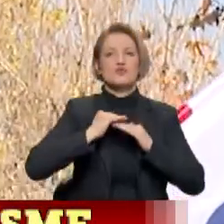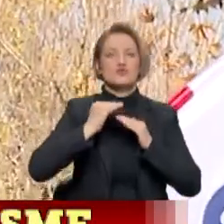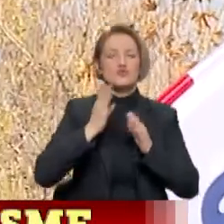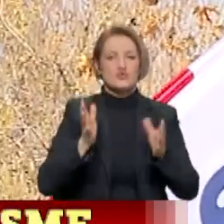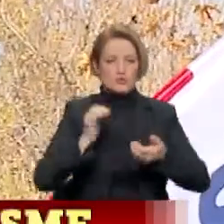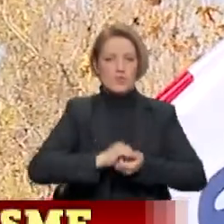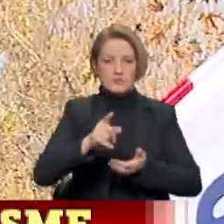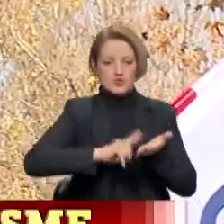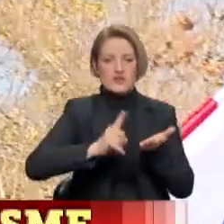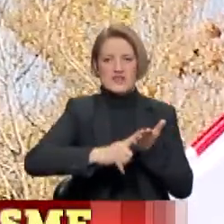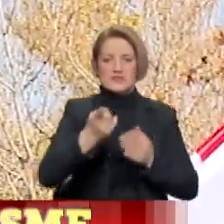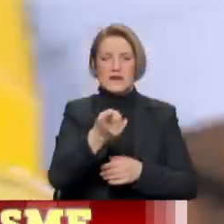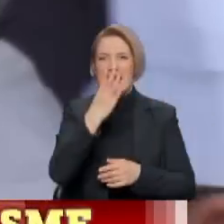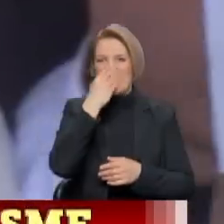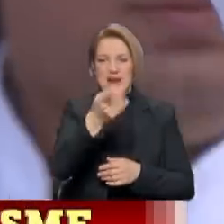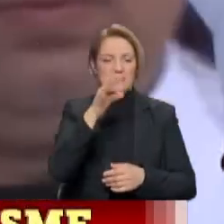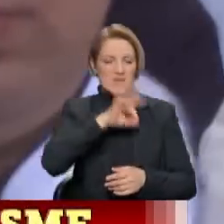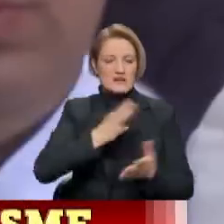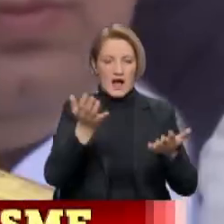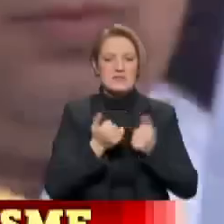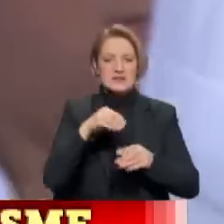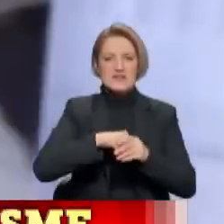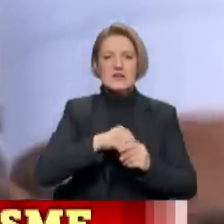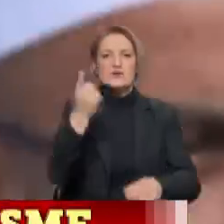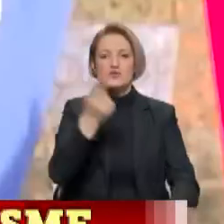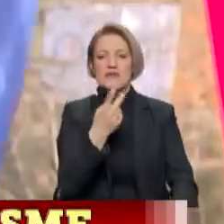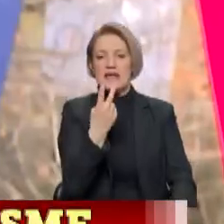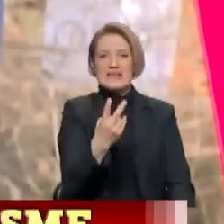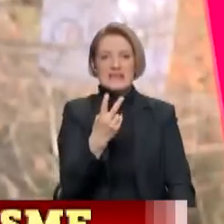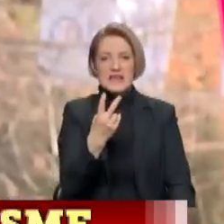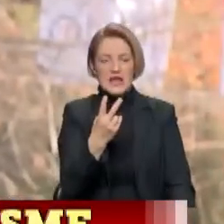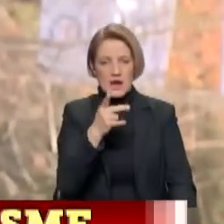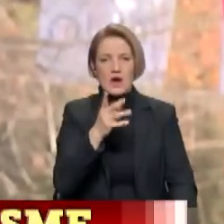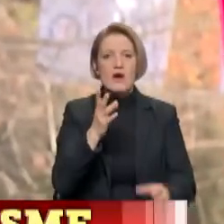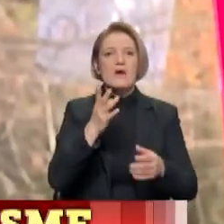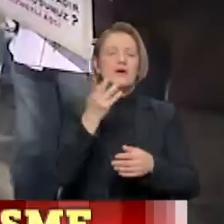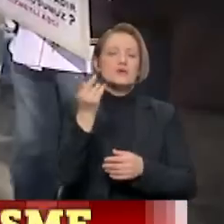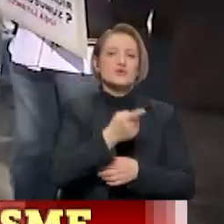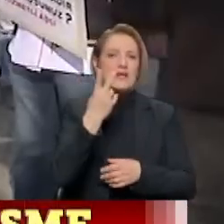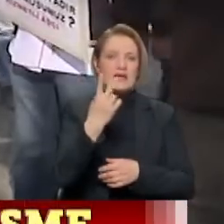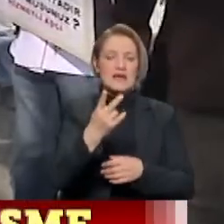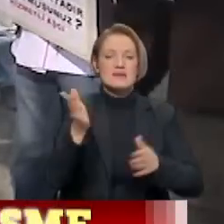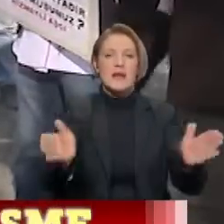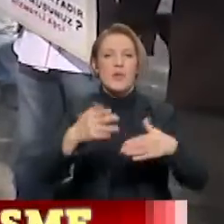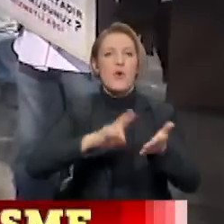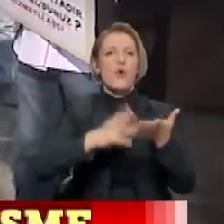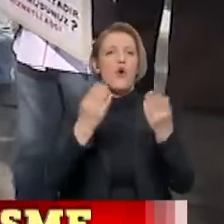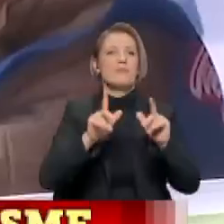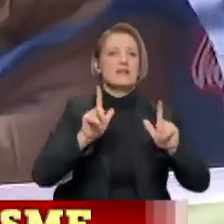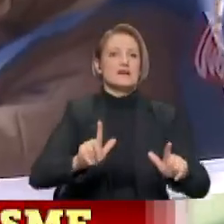ikramiyesinden yararlanabilmesi için o iş yerinde en az %2 örgütlü bir sendikaya üye olmaları gerekiyor. Aksi takdirde